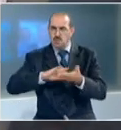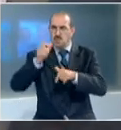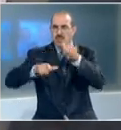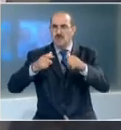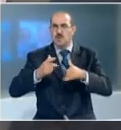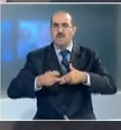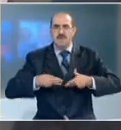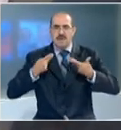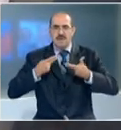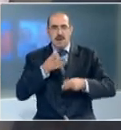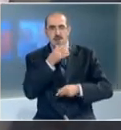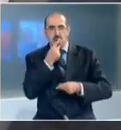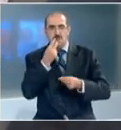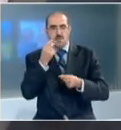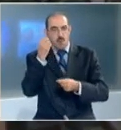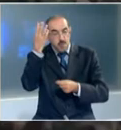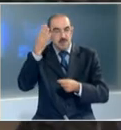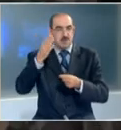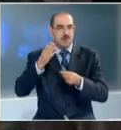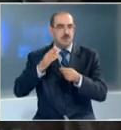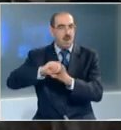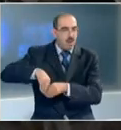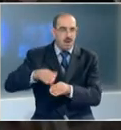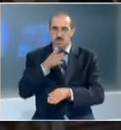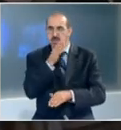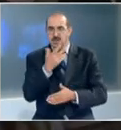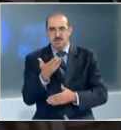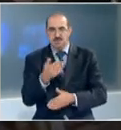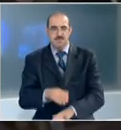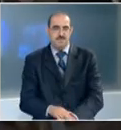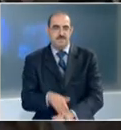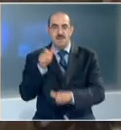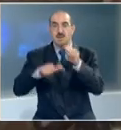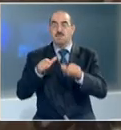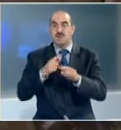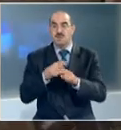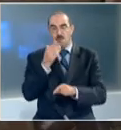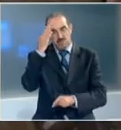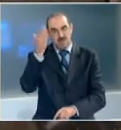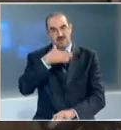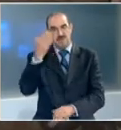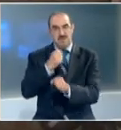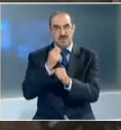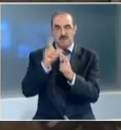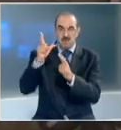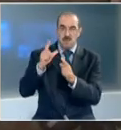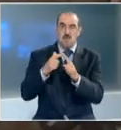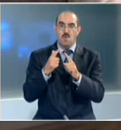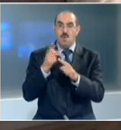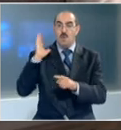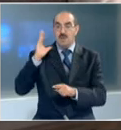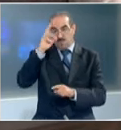لا يمكنها أن تغبر إطلاقا. أرض الأمجاد ارتوت بدماء الأبطال، منهم من فارق الحياة إلى